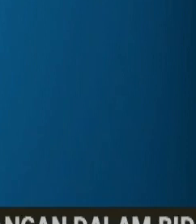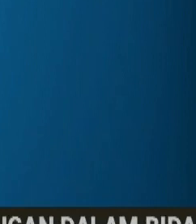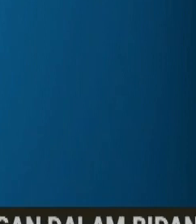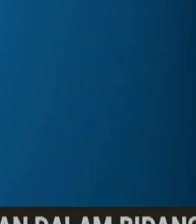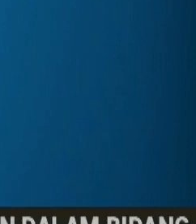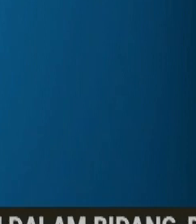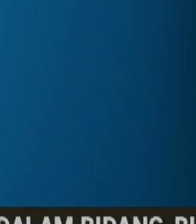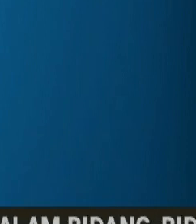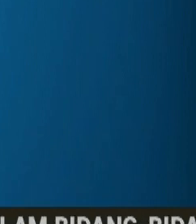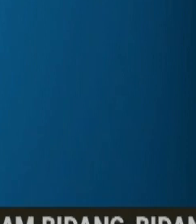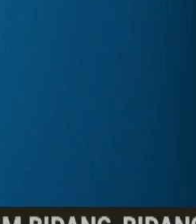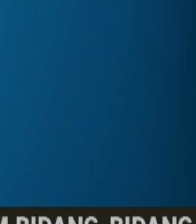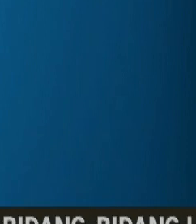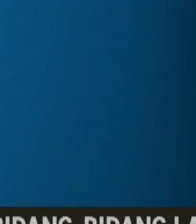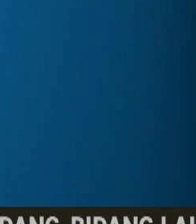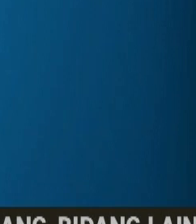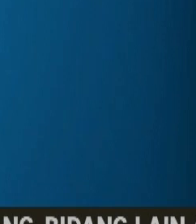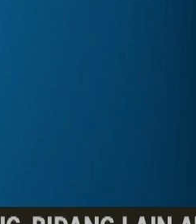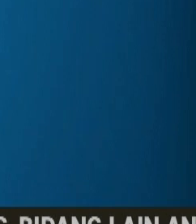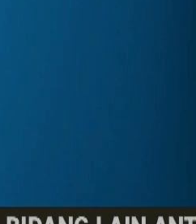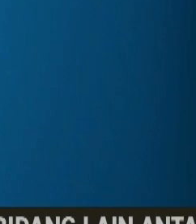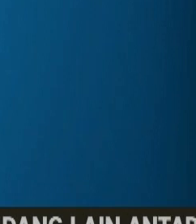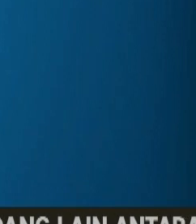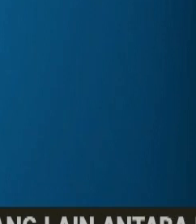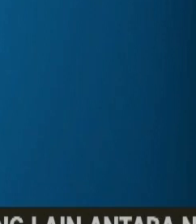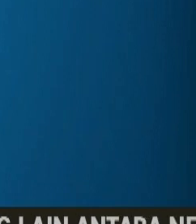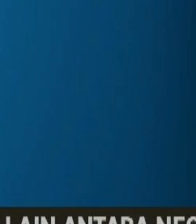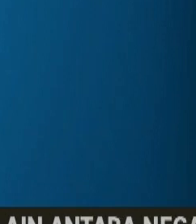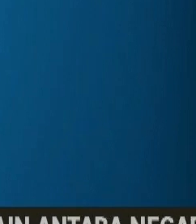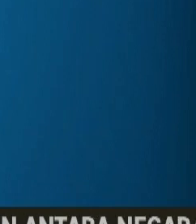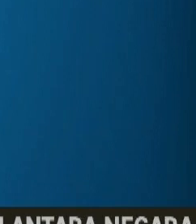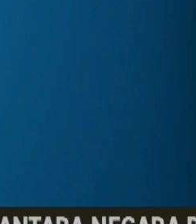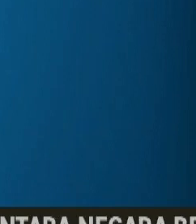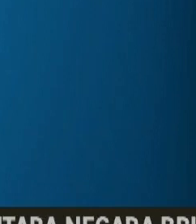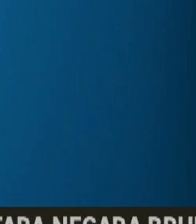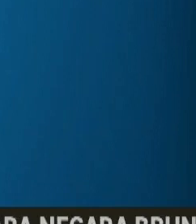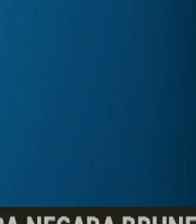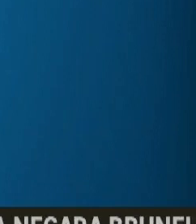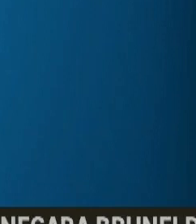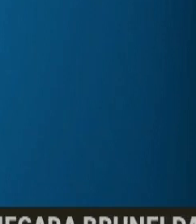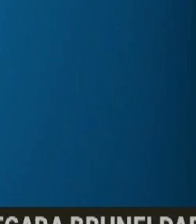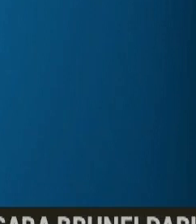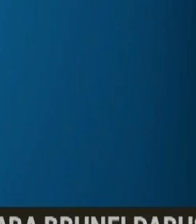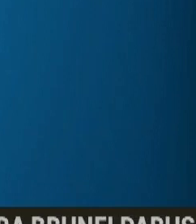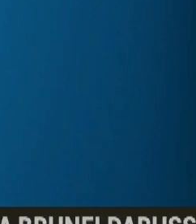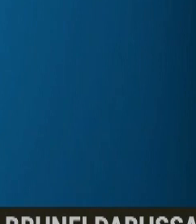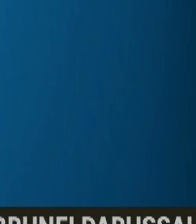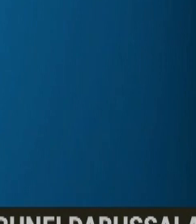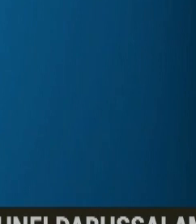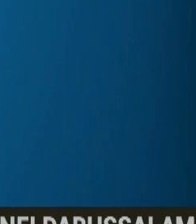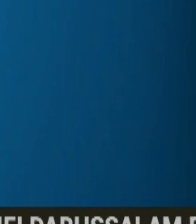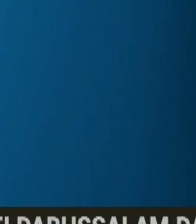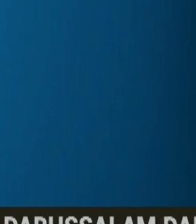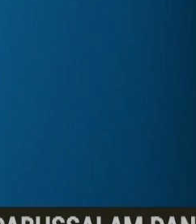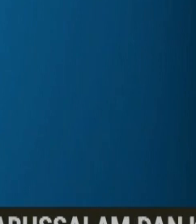perkhidmatan bangunan terminal. Hasil daripada latihan tersebut akan mengukuhkan tindak balas kecemasan untuk meningkatkan piawaian keselamatan